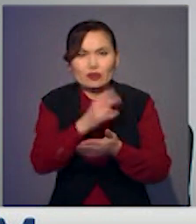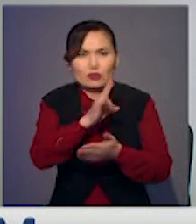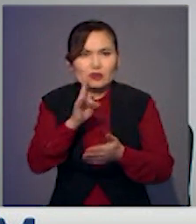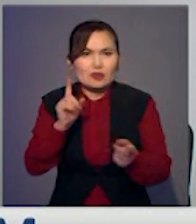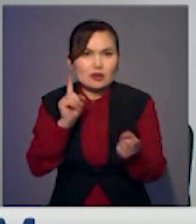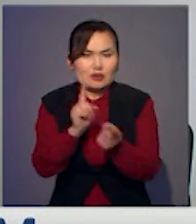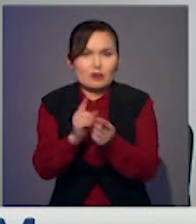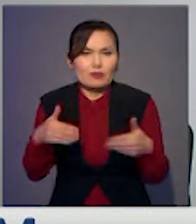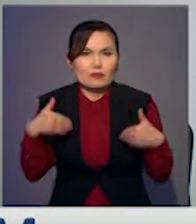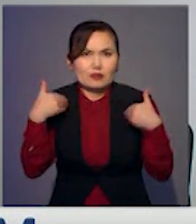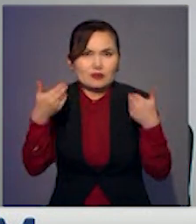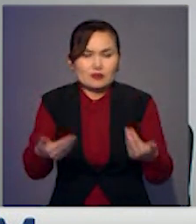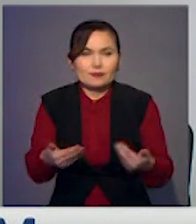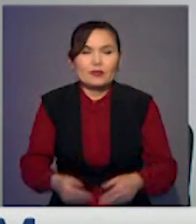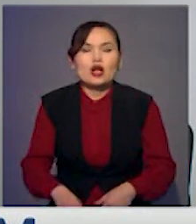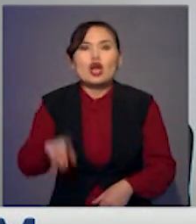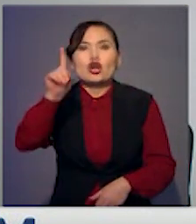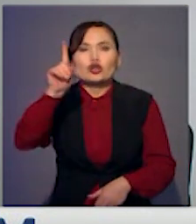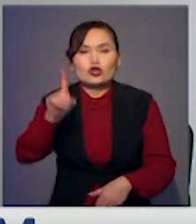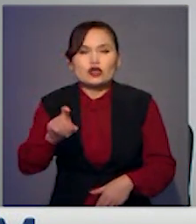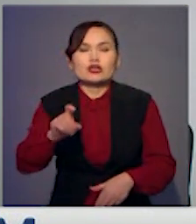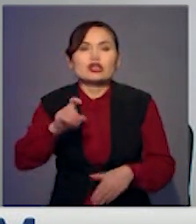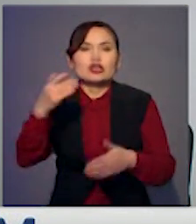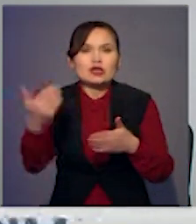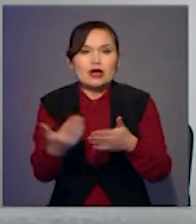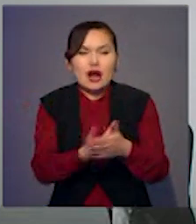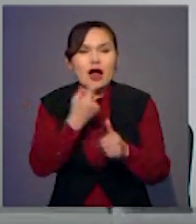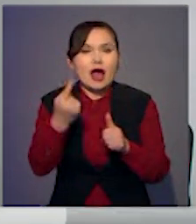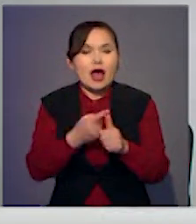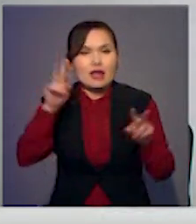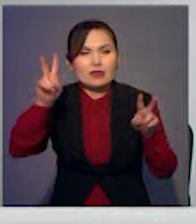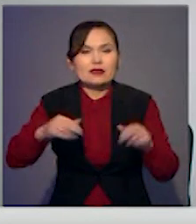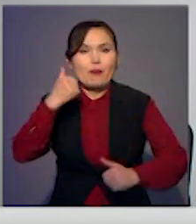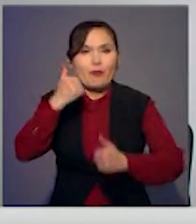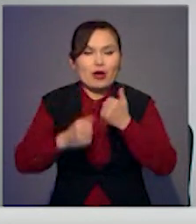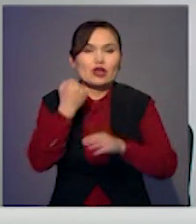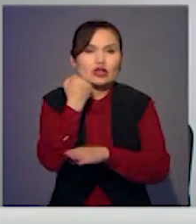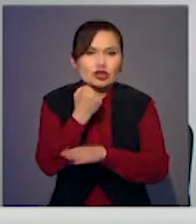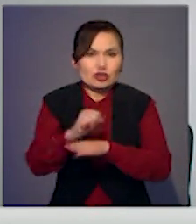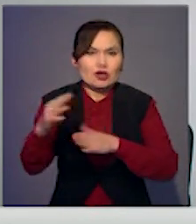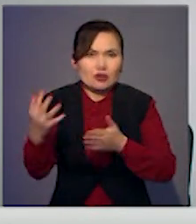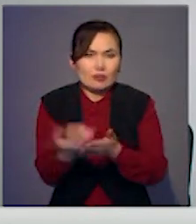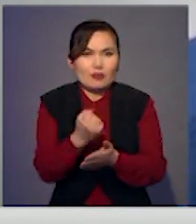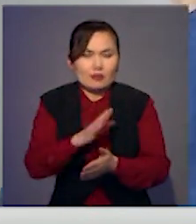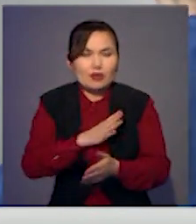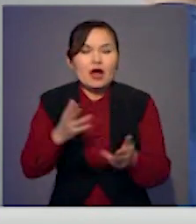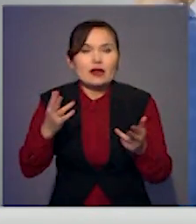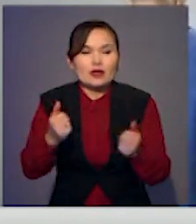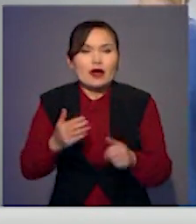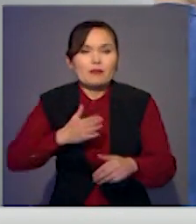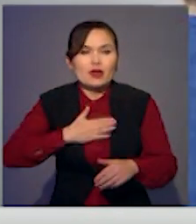100 жаңа есім атты байқауда жеңімпаз аталғаннан кейін, енді біздер жасыратын жоқ,